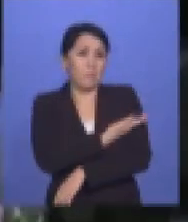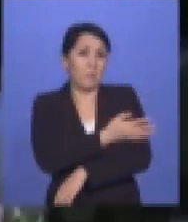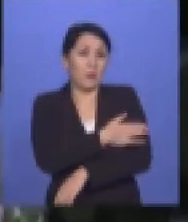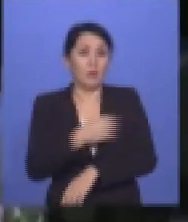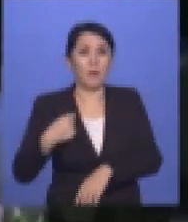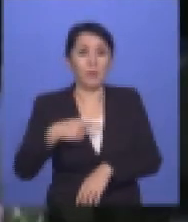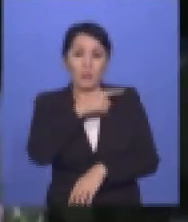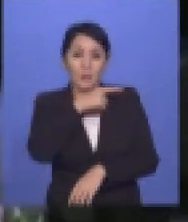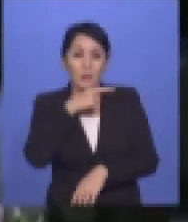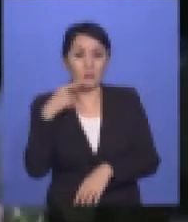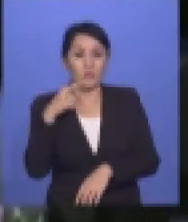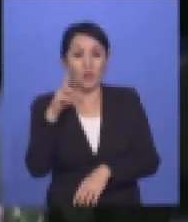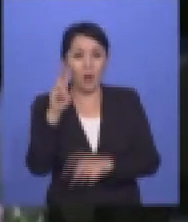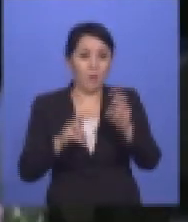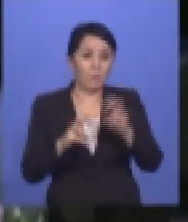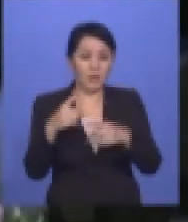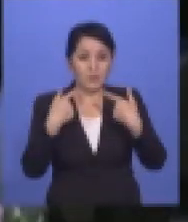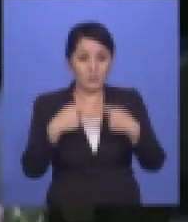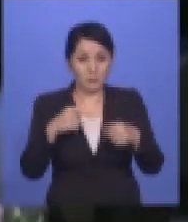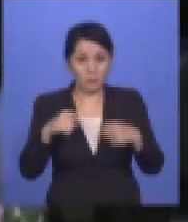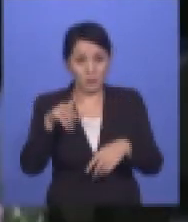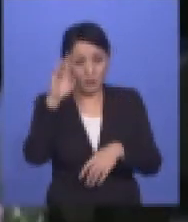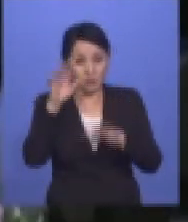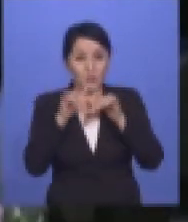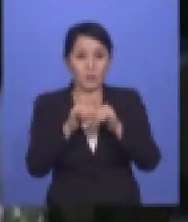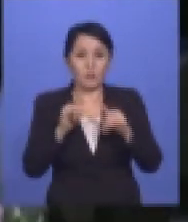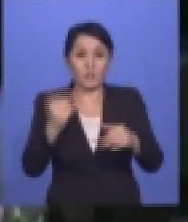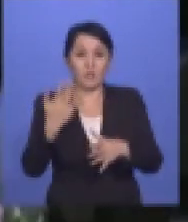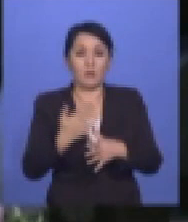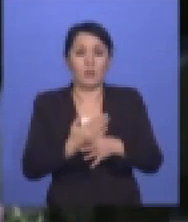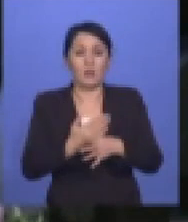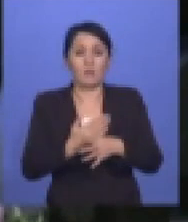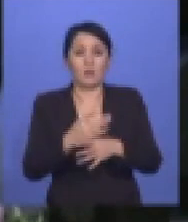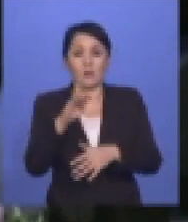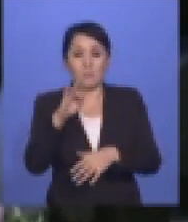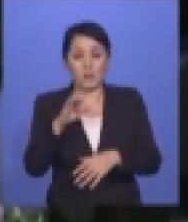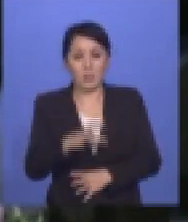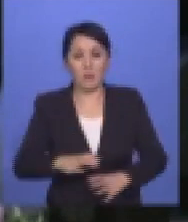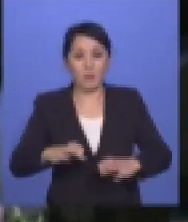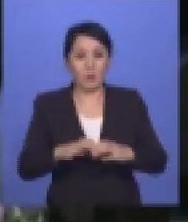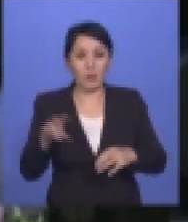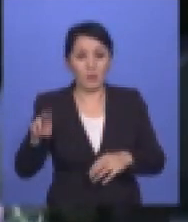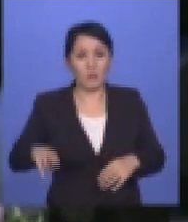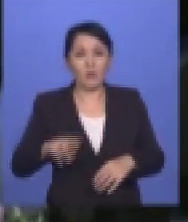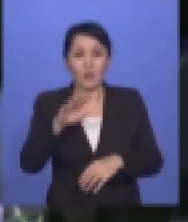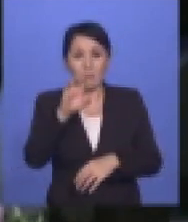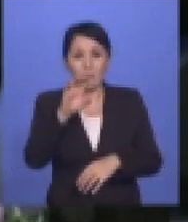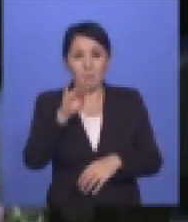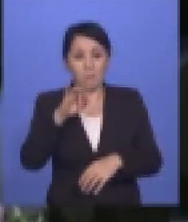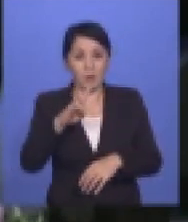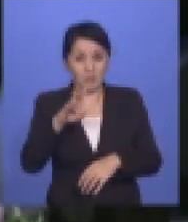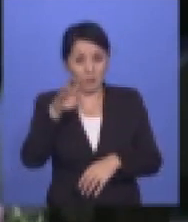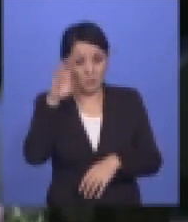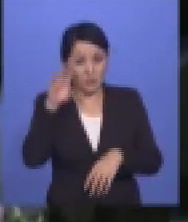Беларусьтегі май өңдеу зауыттарына сатады. Ел экономикасының дамуына елеулі үлес қосып жүрген серіктестік басшысы Ғабиден Балғынбеков